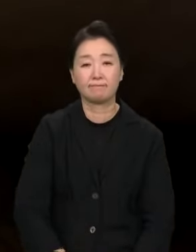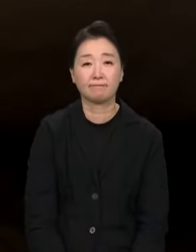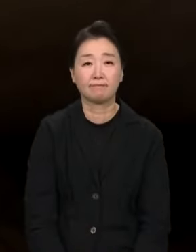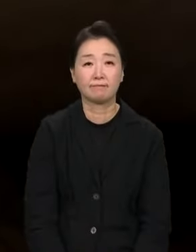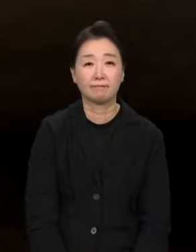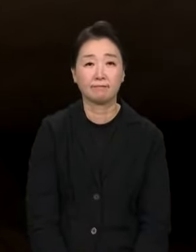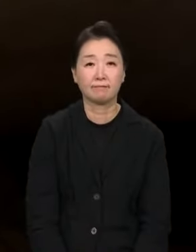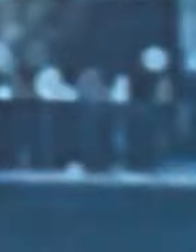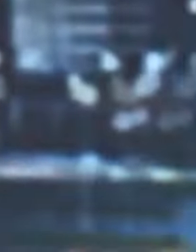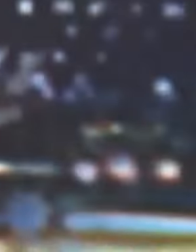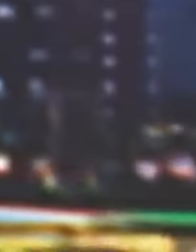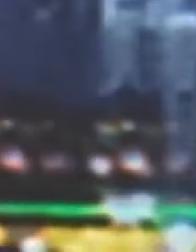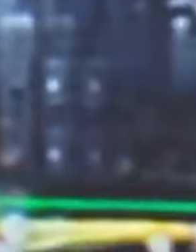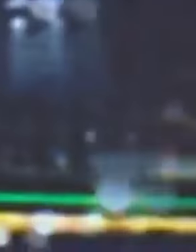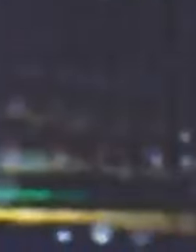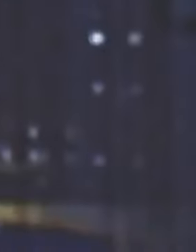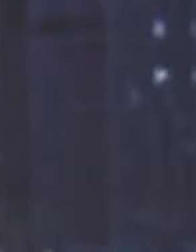황예린입니다.